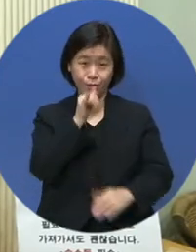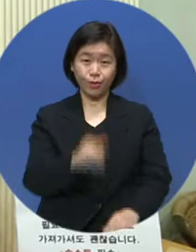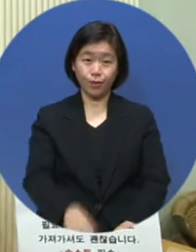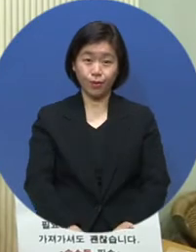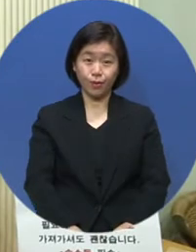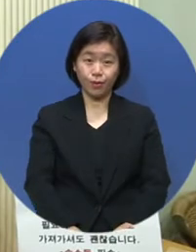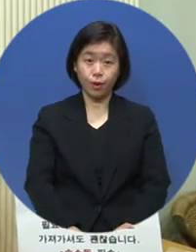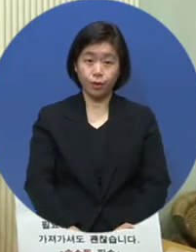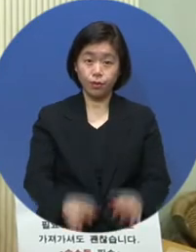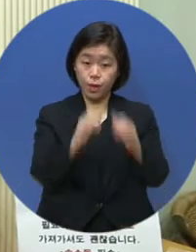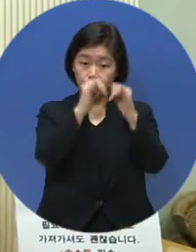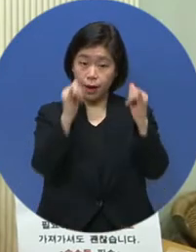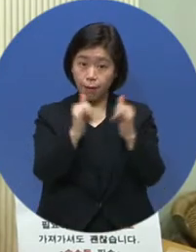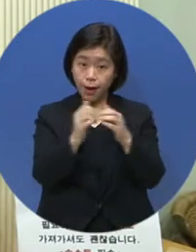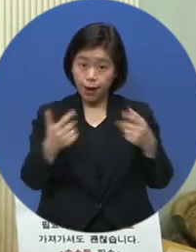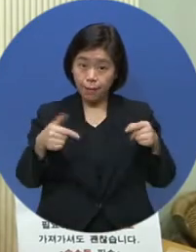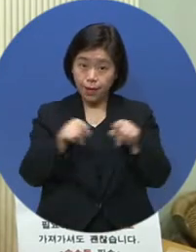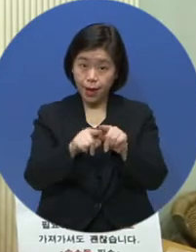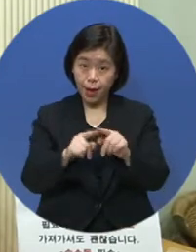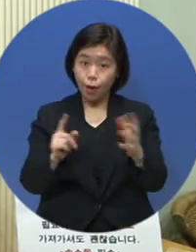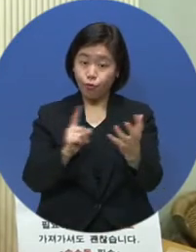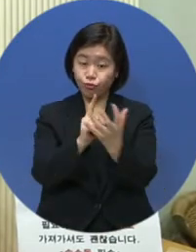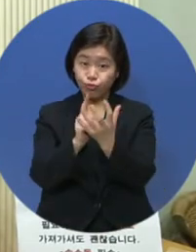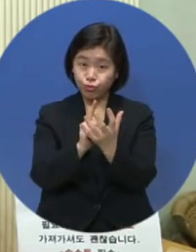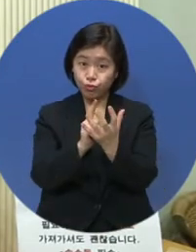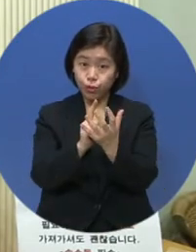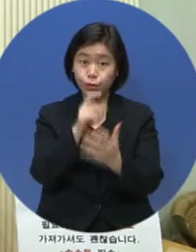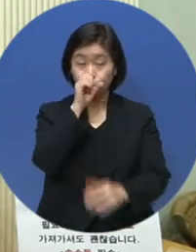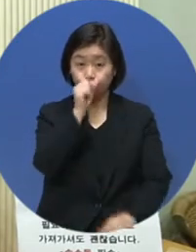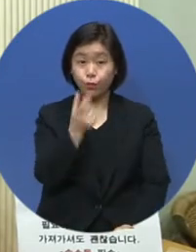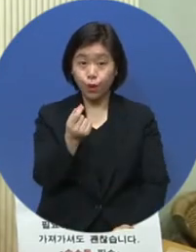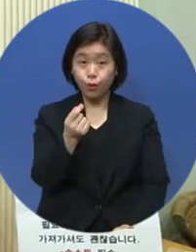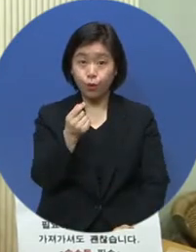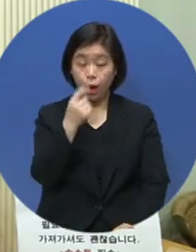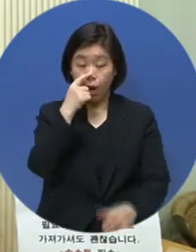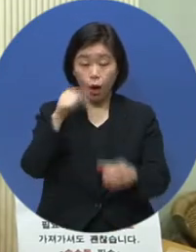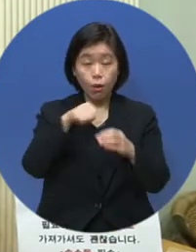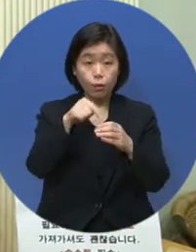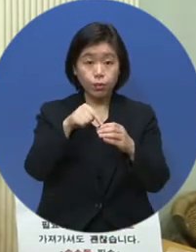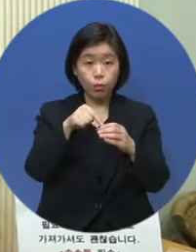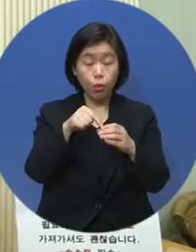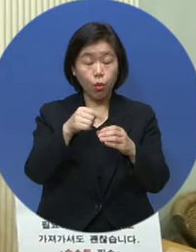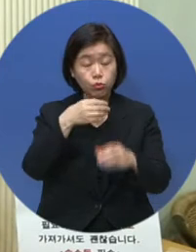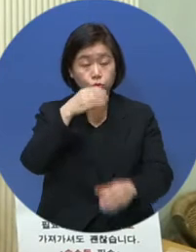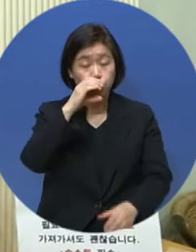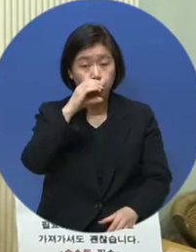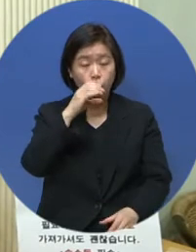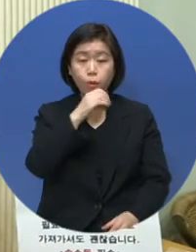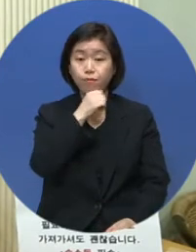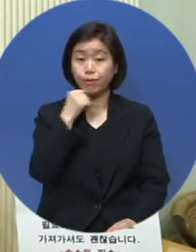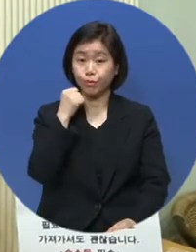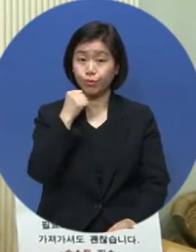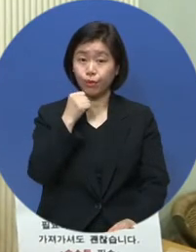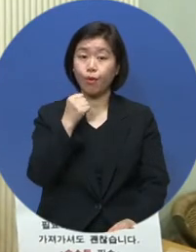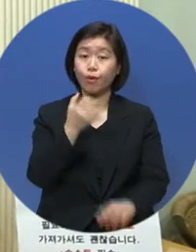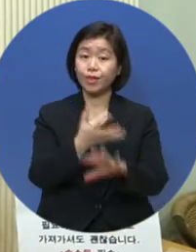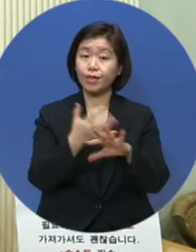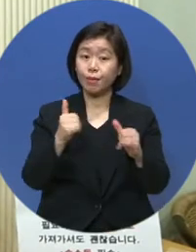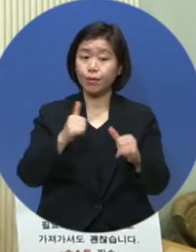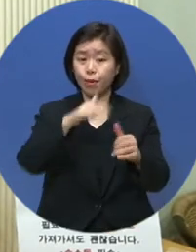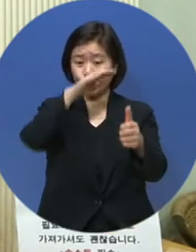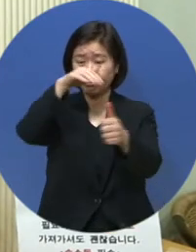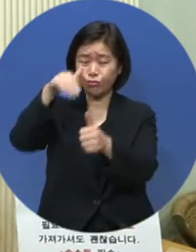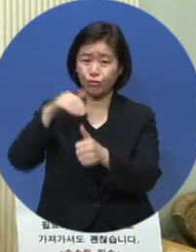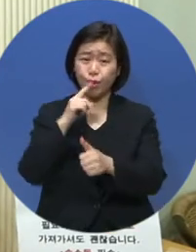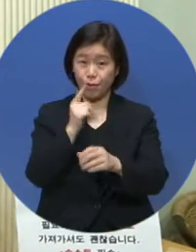굉장히 신기하면서 커피 맛도 괜찮아가지고 좀 다른 사람들도 많이 추천하고 싶을 정도로 좀 좋았던 것 같습니다. 뭐 다 그런